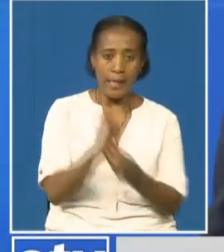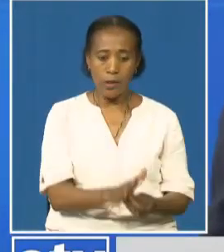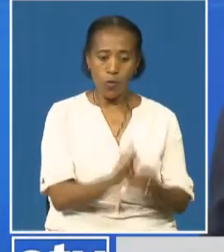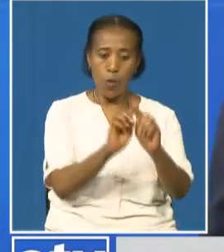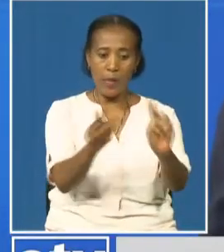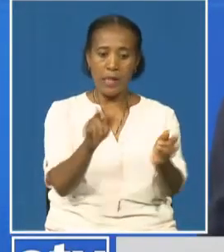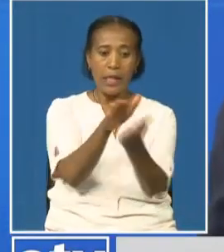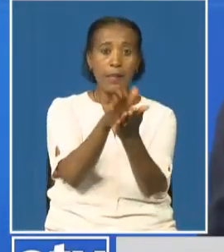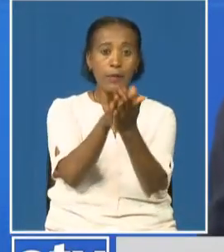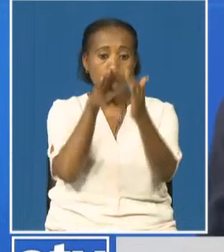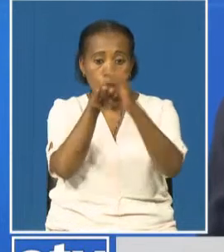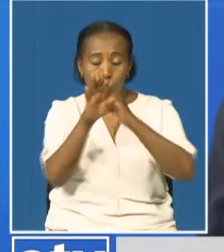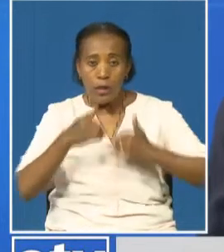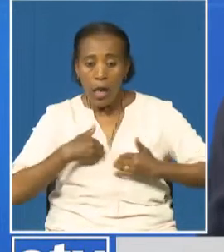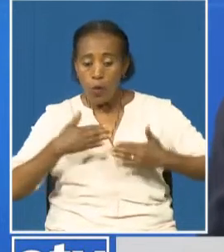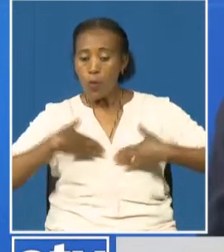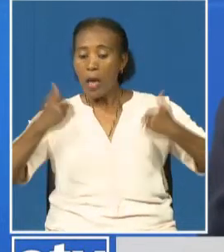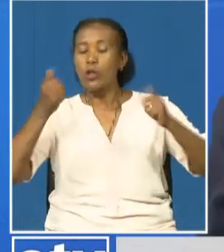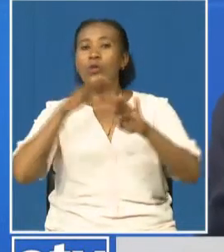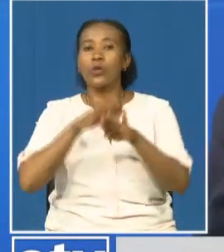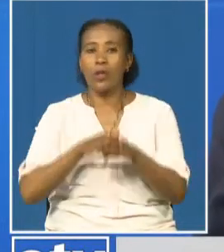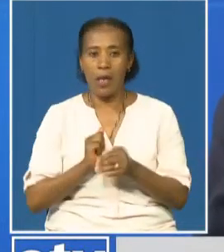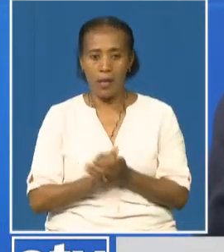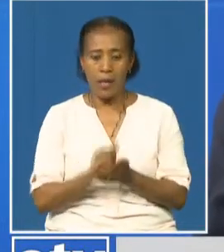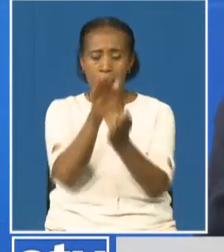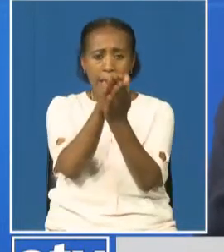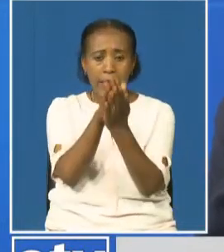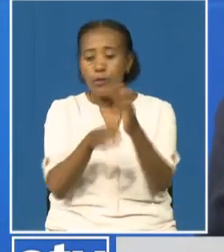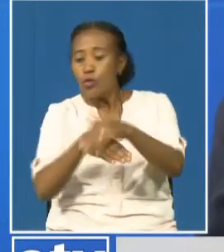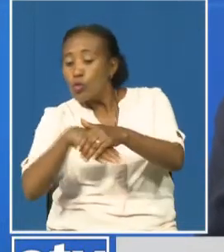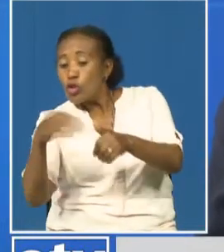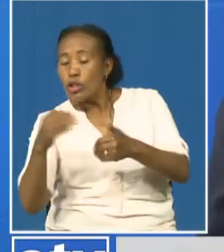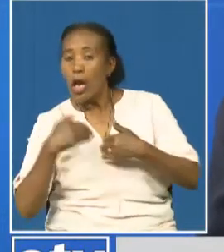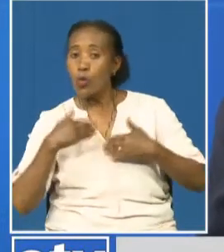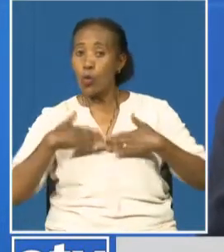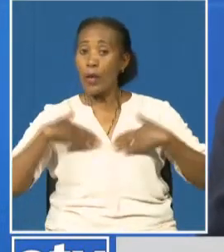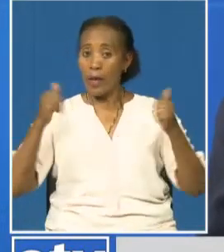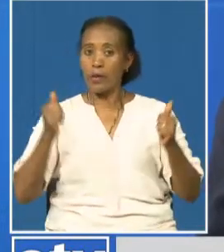ተጽዕኖዎች በተለይ ትምህርት ቤት ውስጥ ባሉ ወጣቶች ላይ ከትምህርት ቤት ውጭ ያሉ